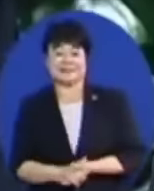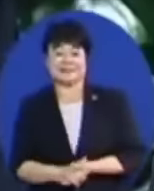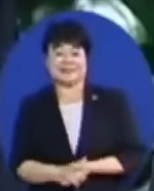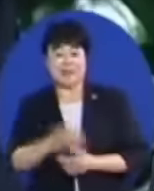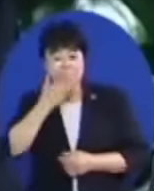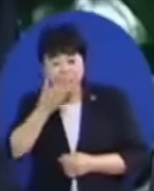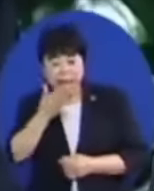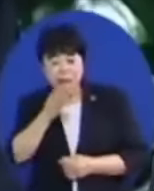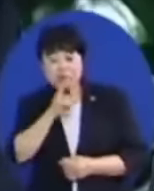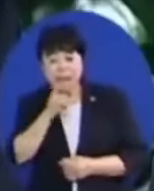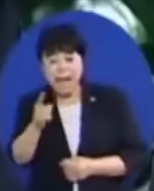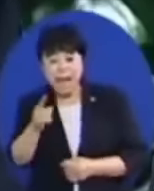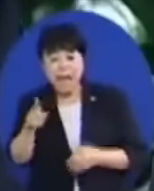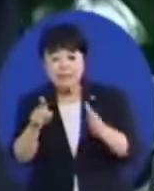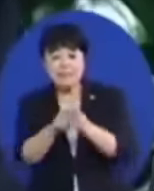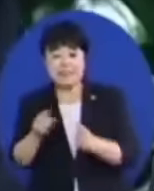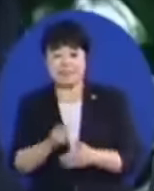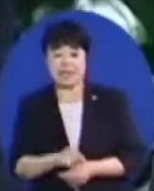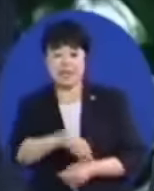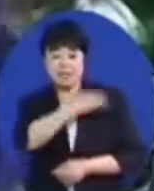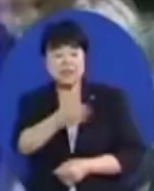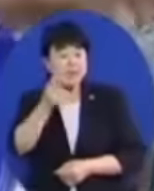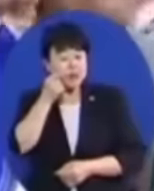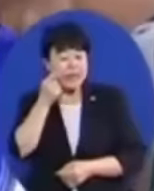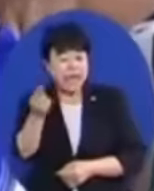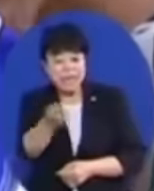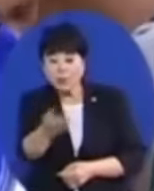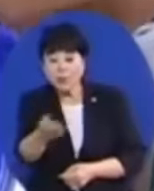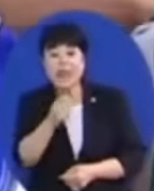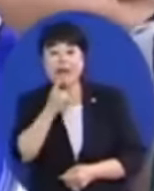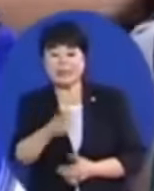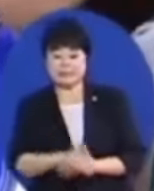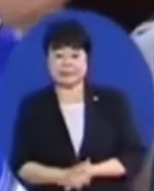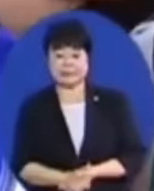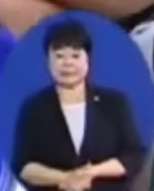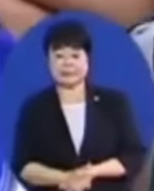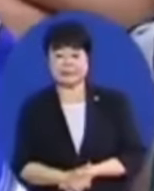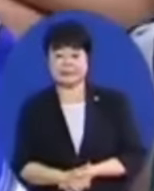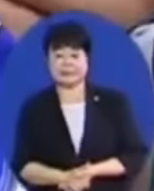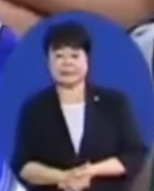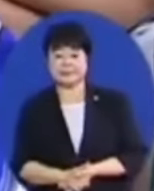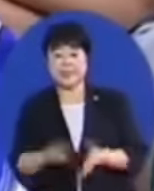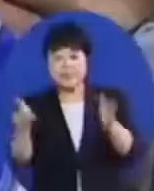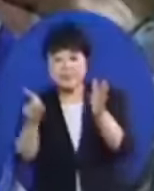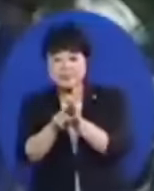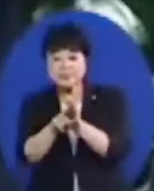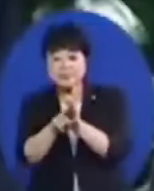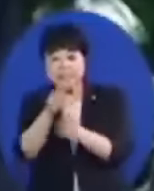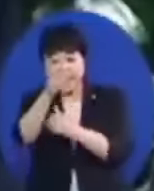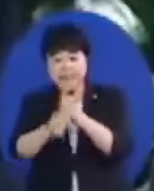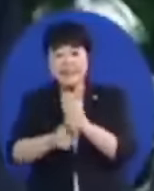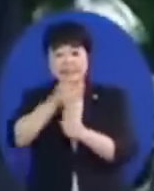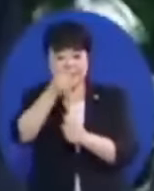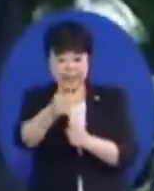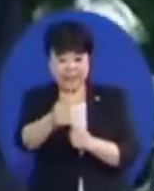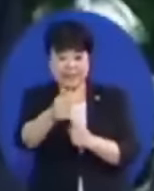할 수 있거든이 무슨 말이냐? 믿는 자에게는 능치 못하심이 없는다고 말하는 것입니다. 믿음은